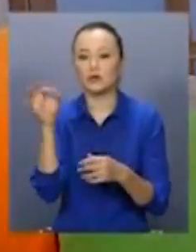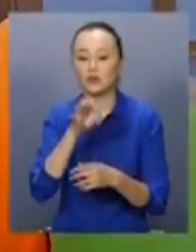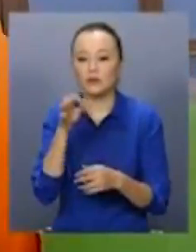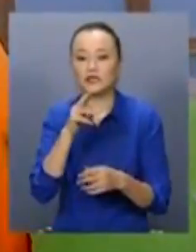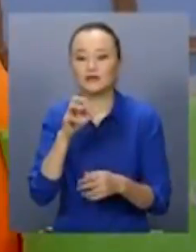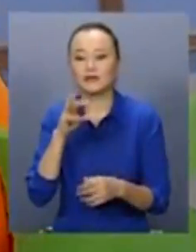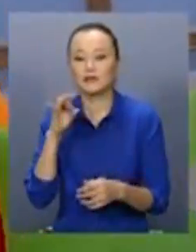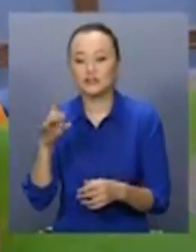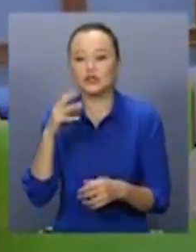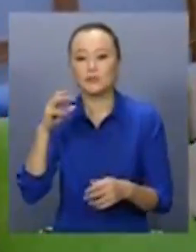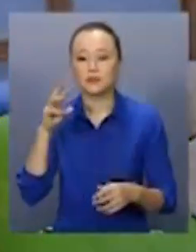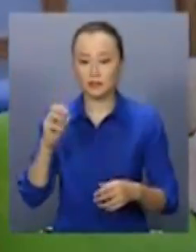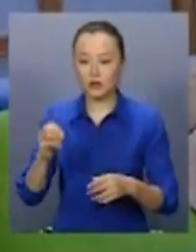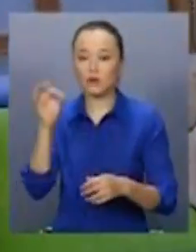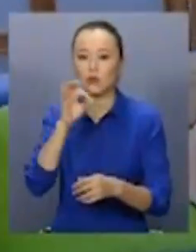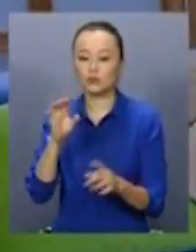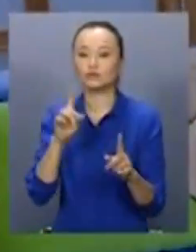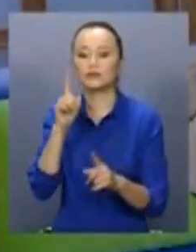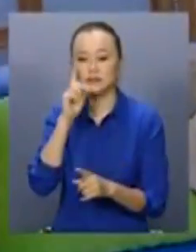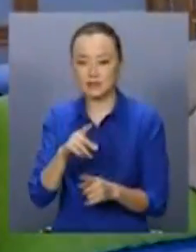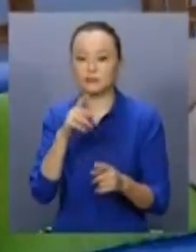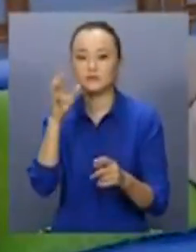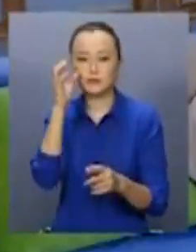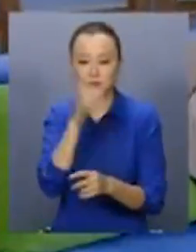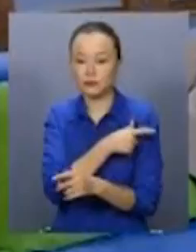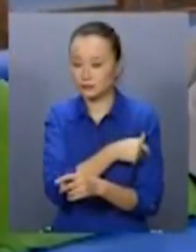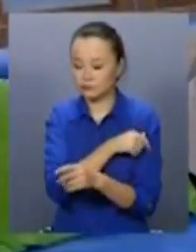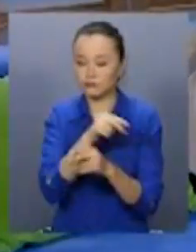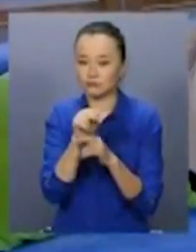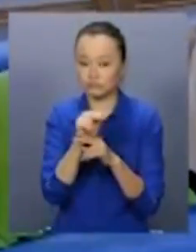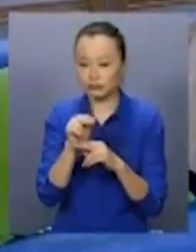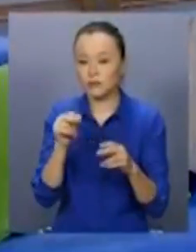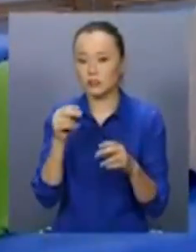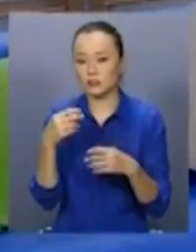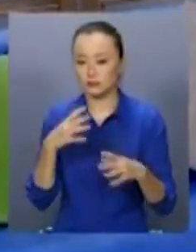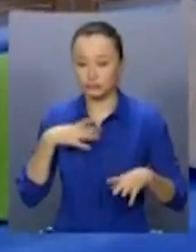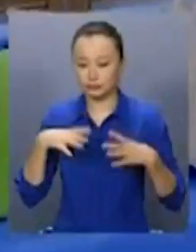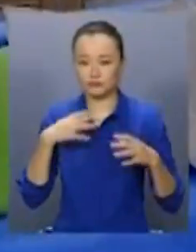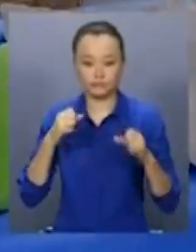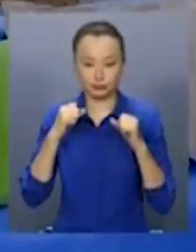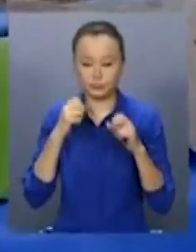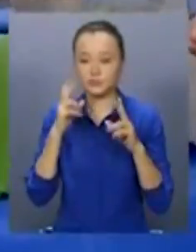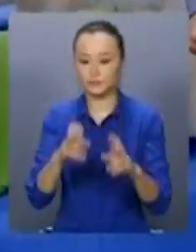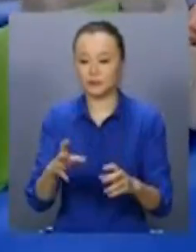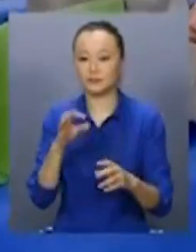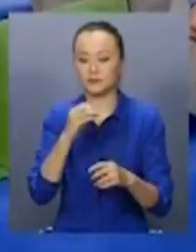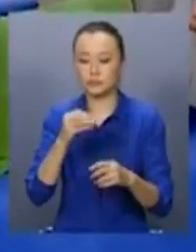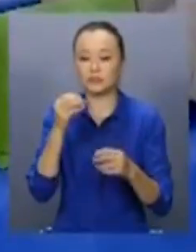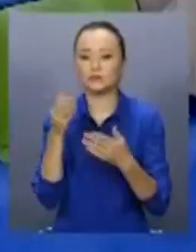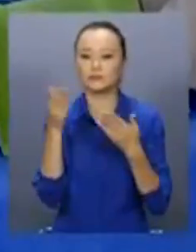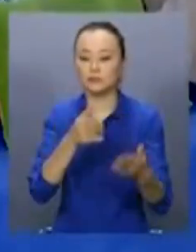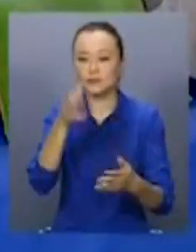білесіз? Денеге бағытталған психотерапия туралы бүгін сөз қозғаймыз. Ендеше студиямыздың қонағын қарсы алайық. PhD доктор,